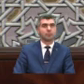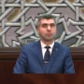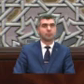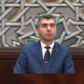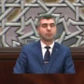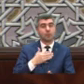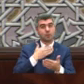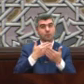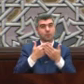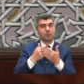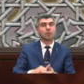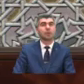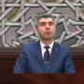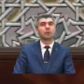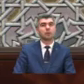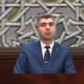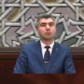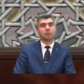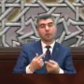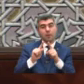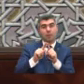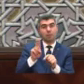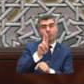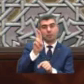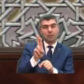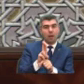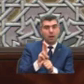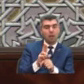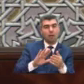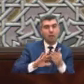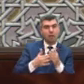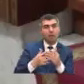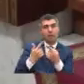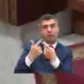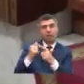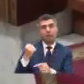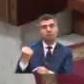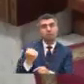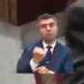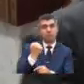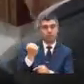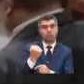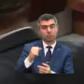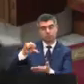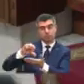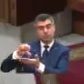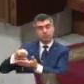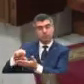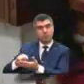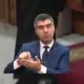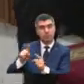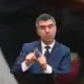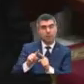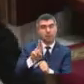السيد النائب، انا غنمشي راسا للسؤال ديالكم اللي تكلمتوا على التاخير اللي كاين في بعض المحطات، وانا تنشكركم لانه سؤال كل